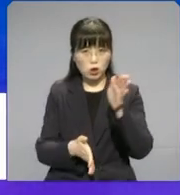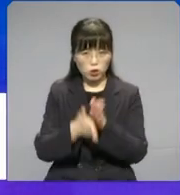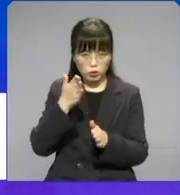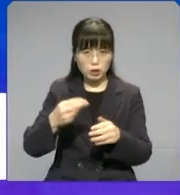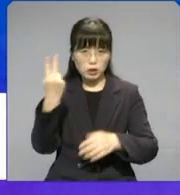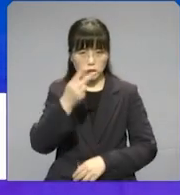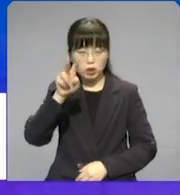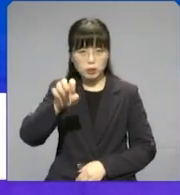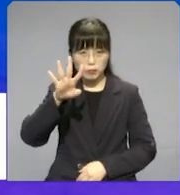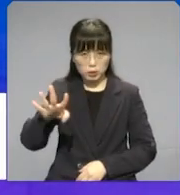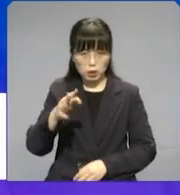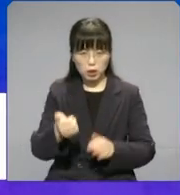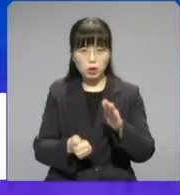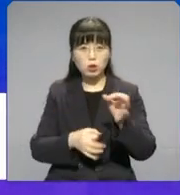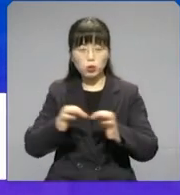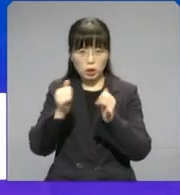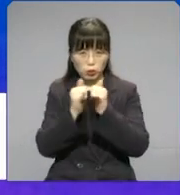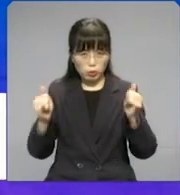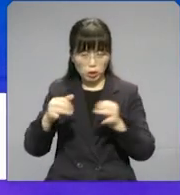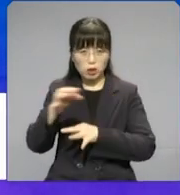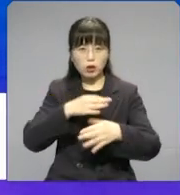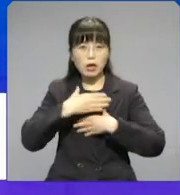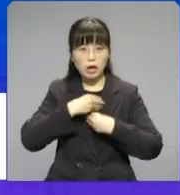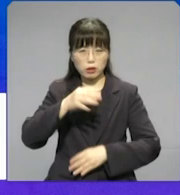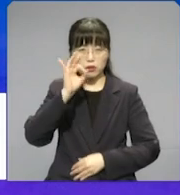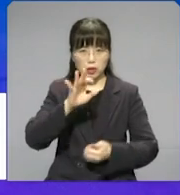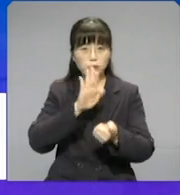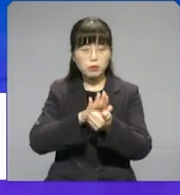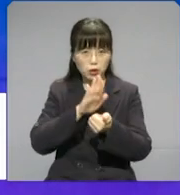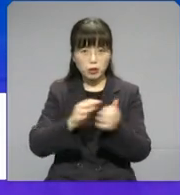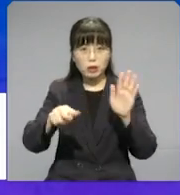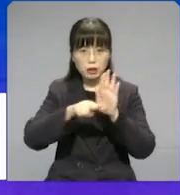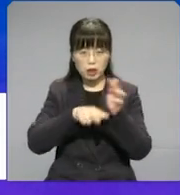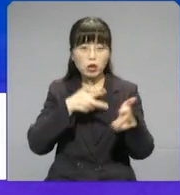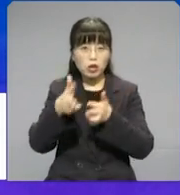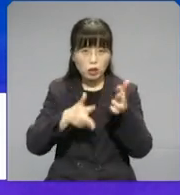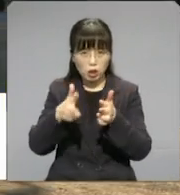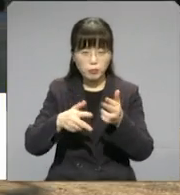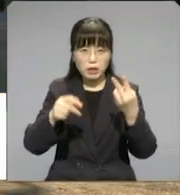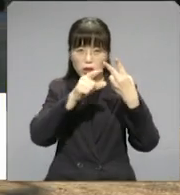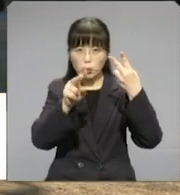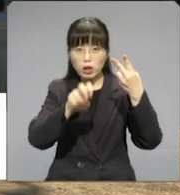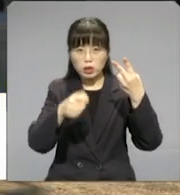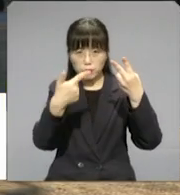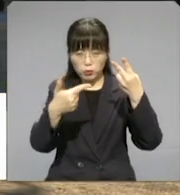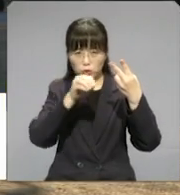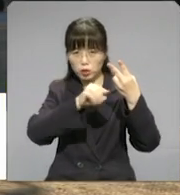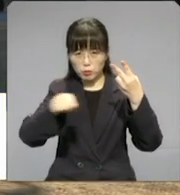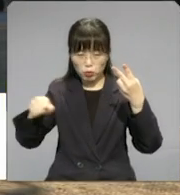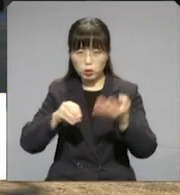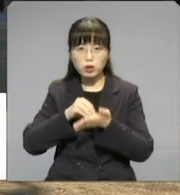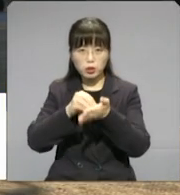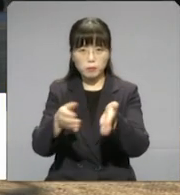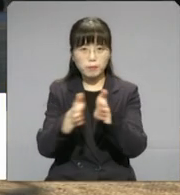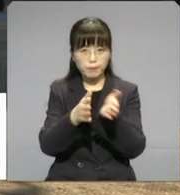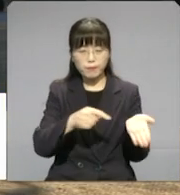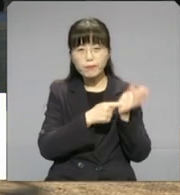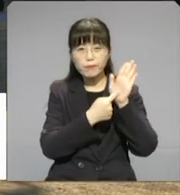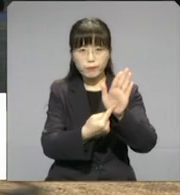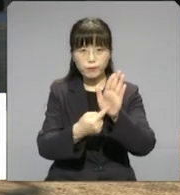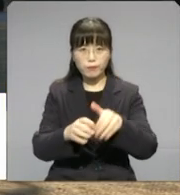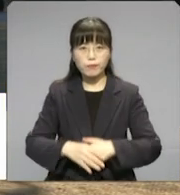인천시는 2024년도 소상공인 경영안정자금 지원 2단계 사업이 26일부터 접수를 시작한다고 밝혔습니다.